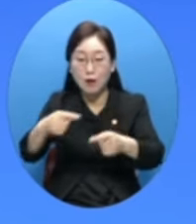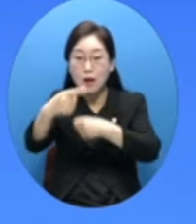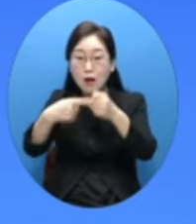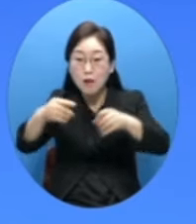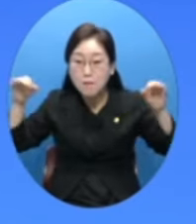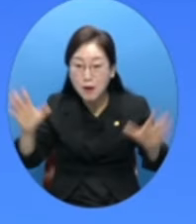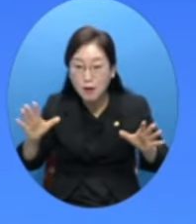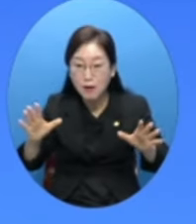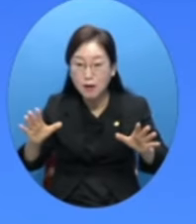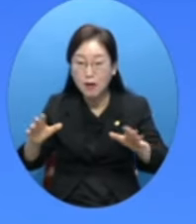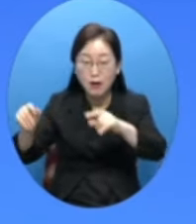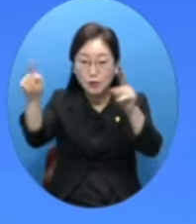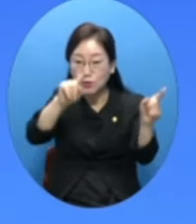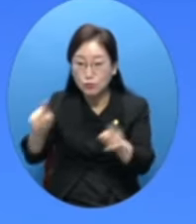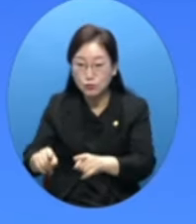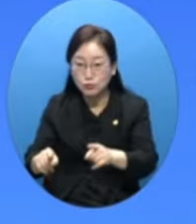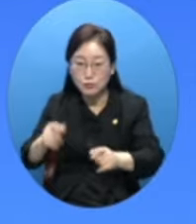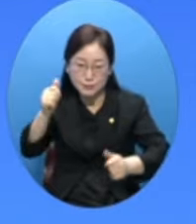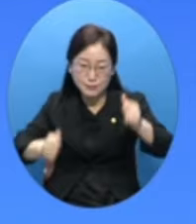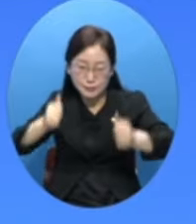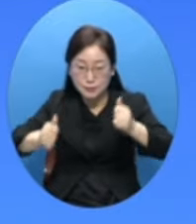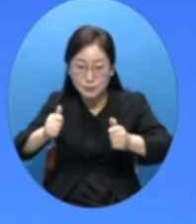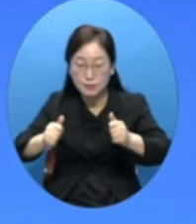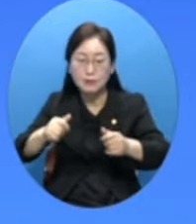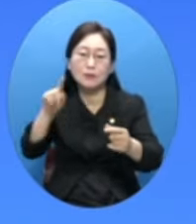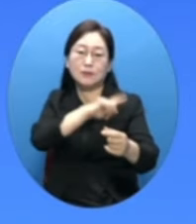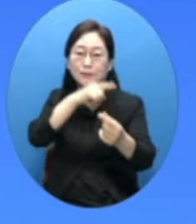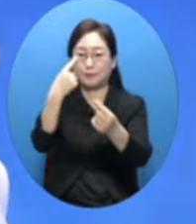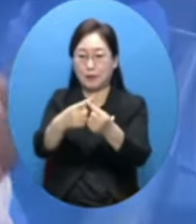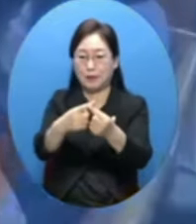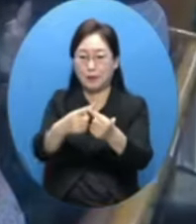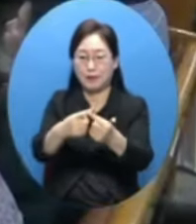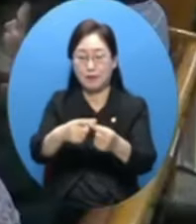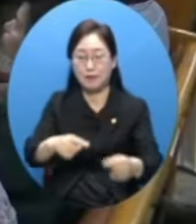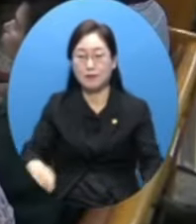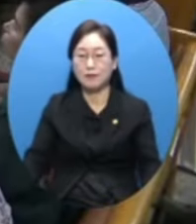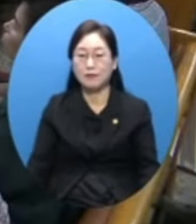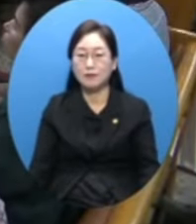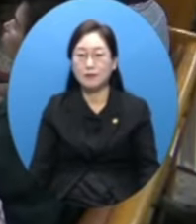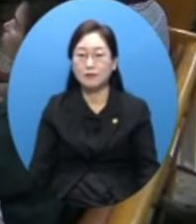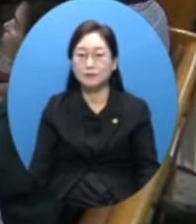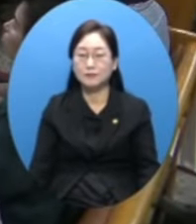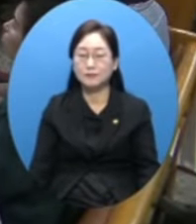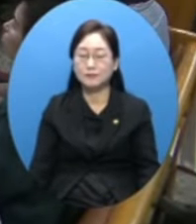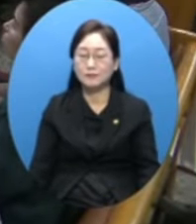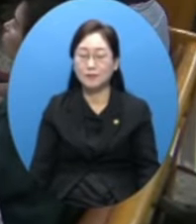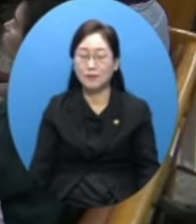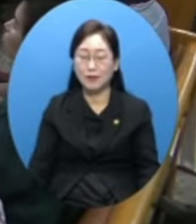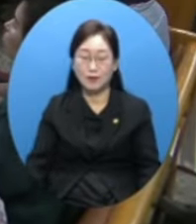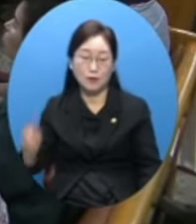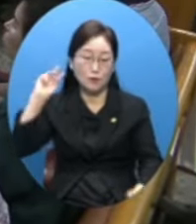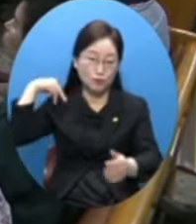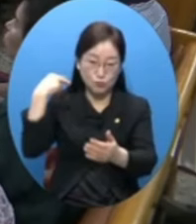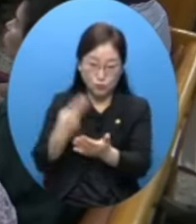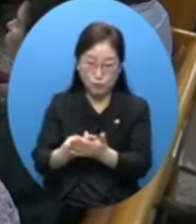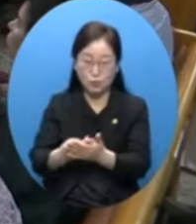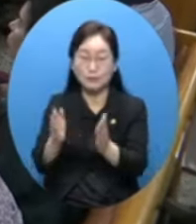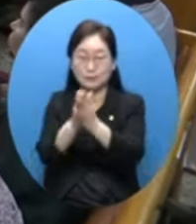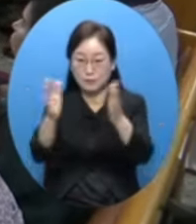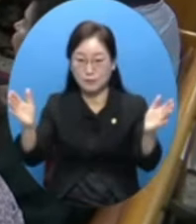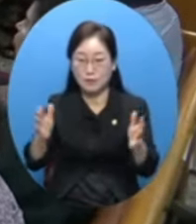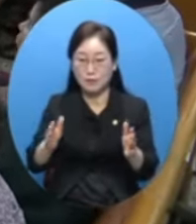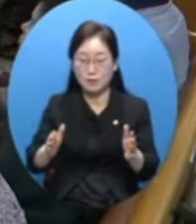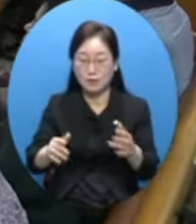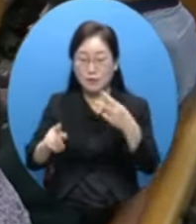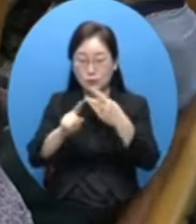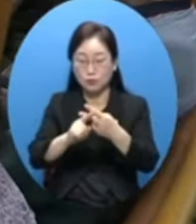우승. 그만큼 재능이 있었던 겁니다. 그래서 그가 유도를 시작했는데 그 다음 중고등학교